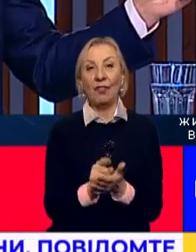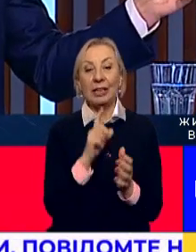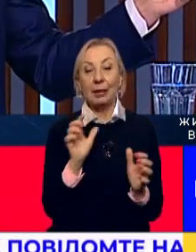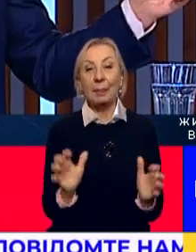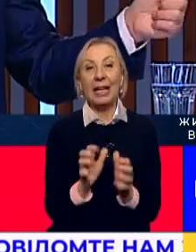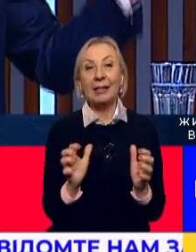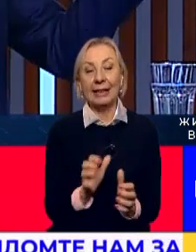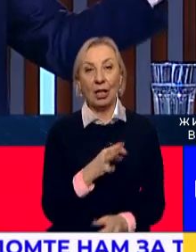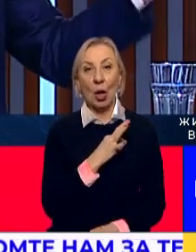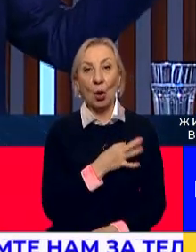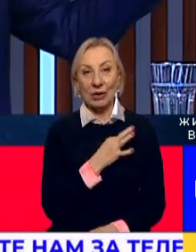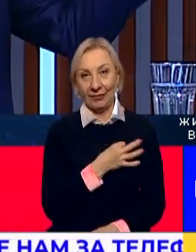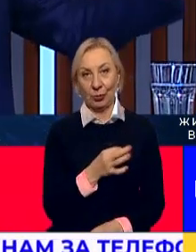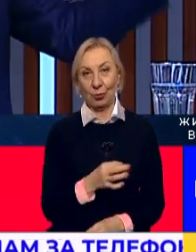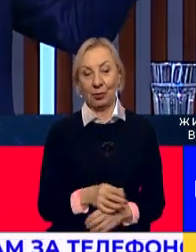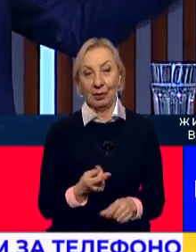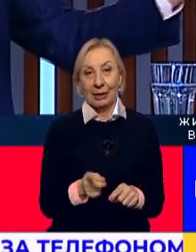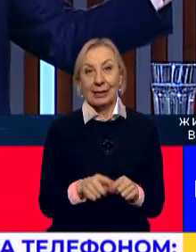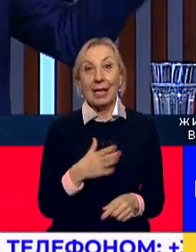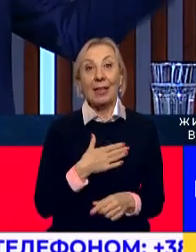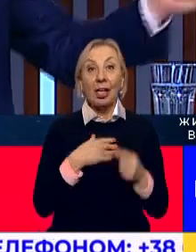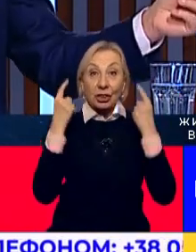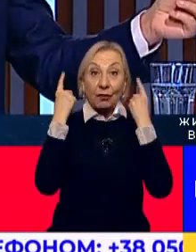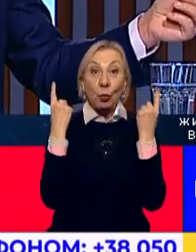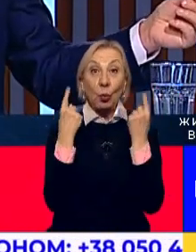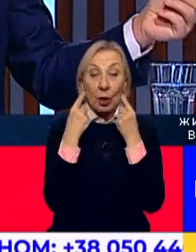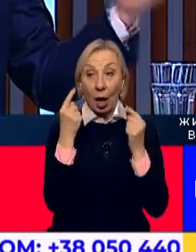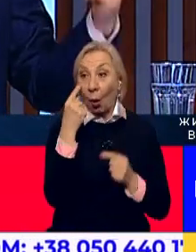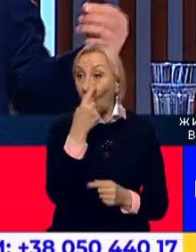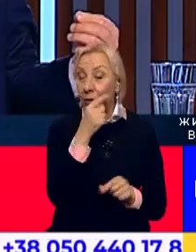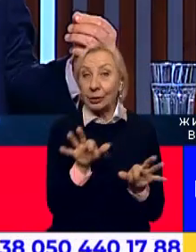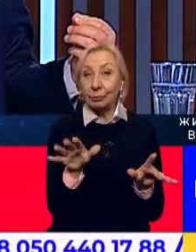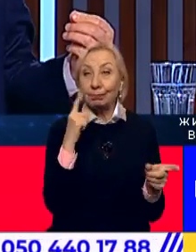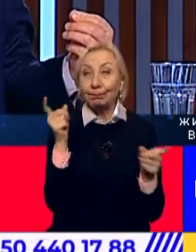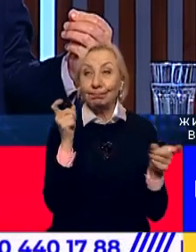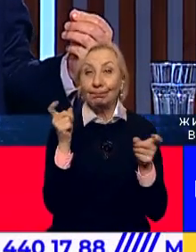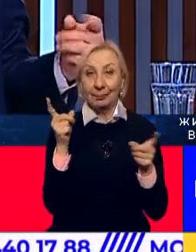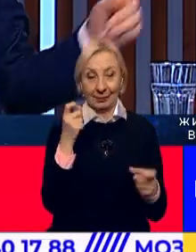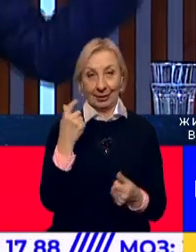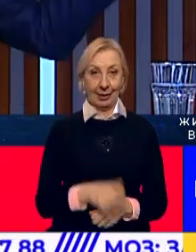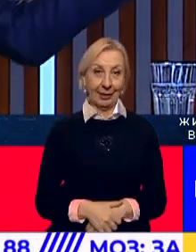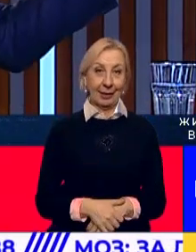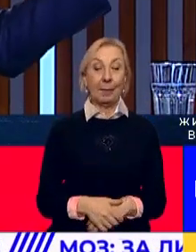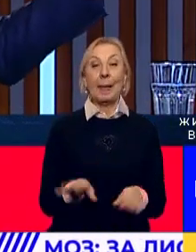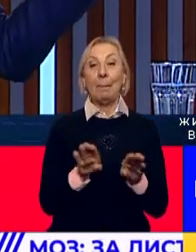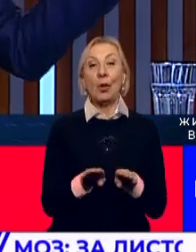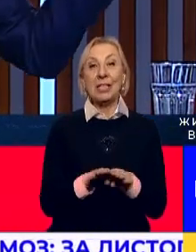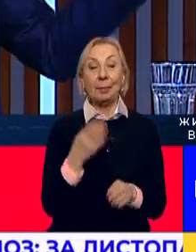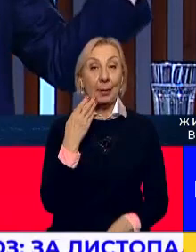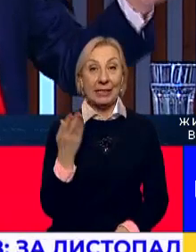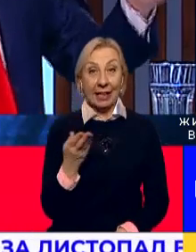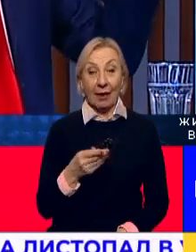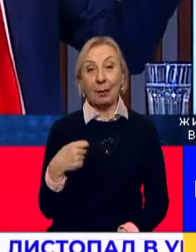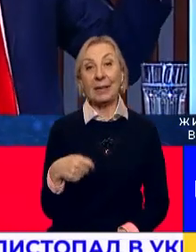берегти розвідку як інструмент, наші вуха, наші очі, які дають можливість нам отримувати інформацію. Подібними заявами